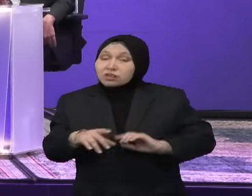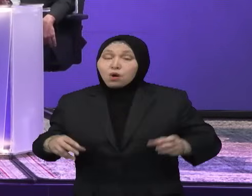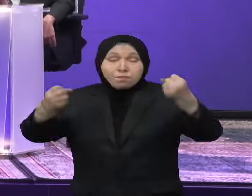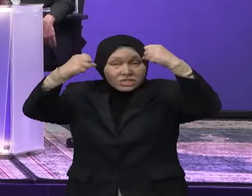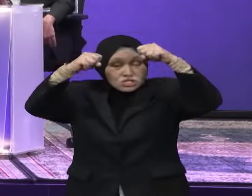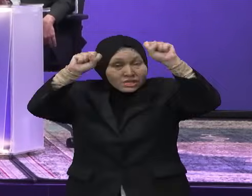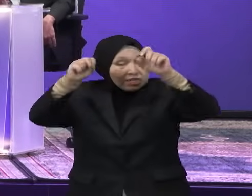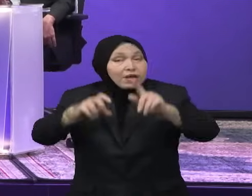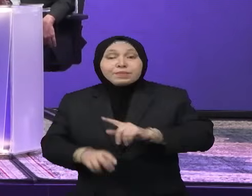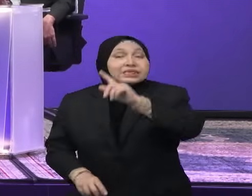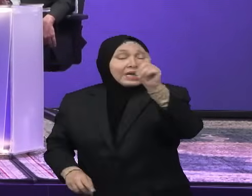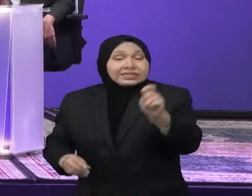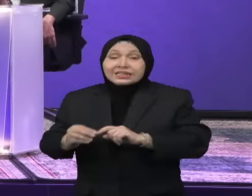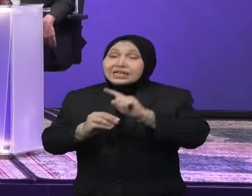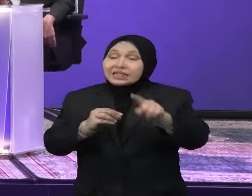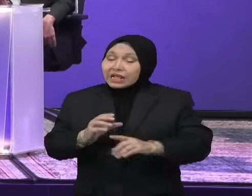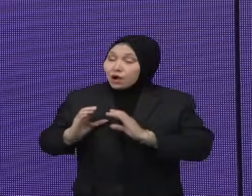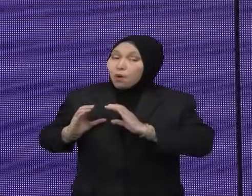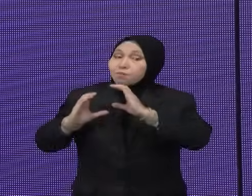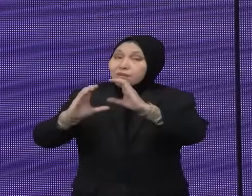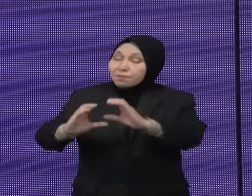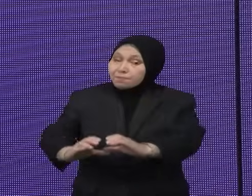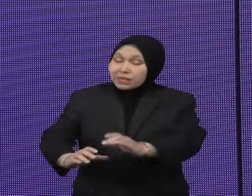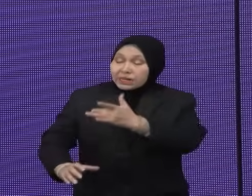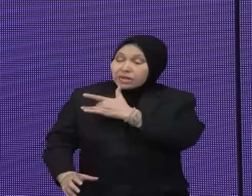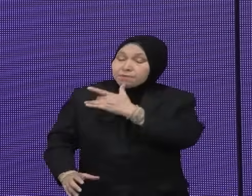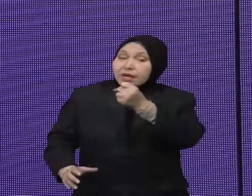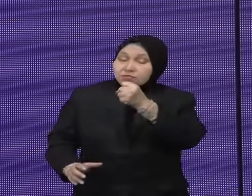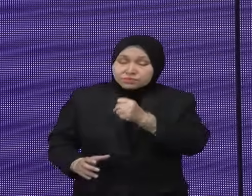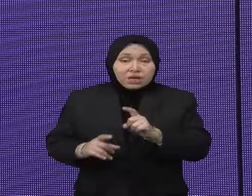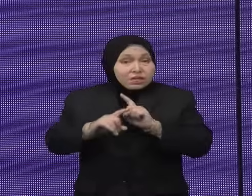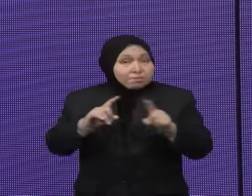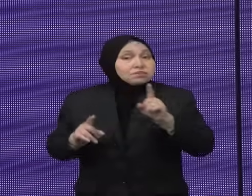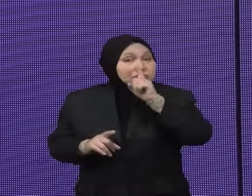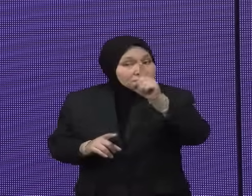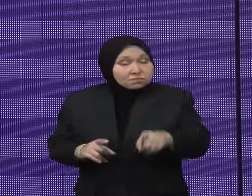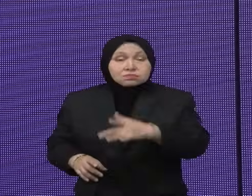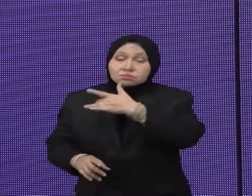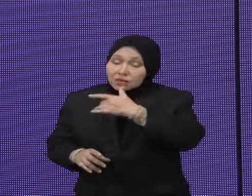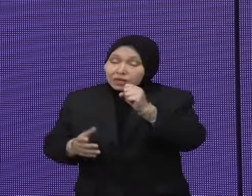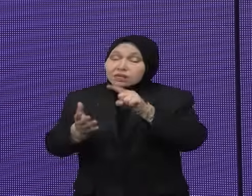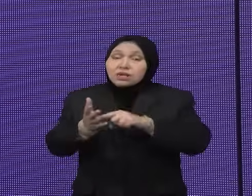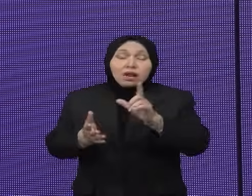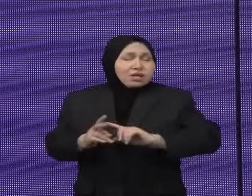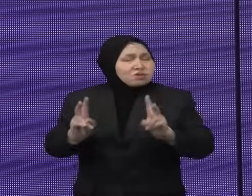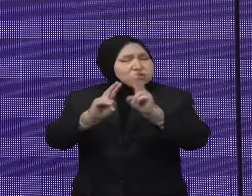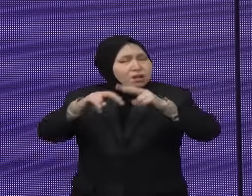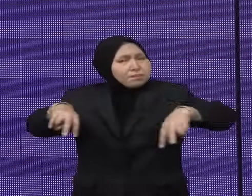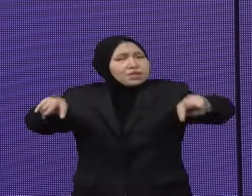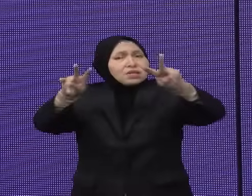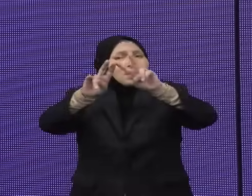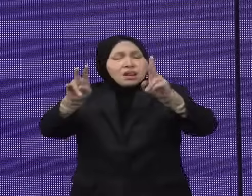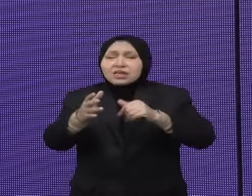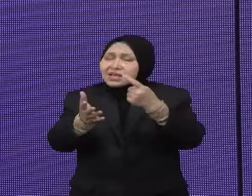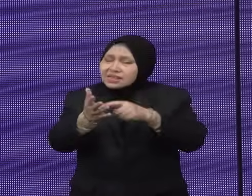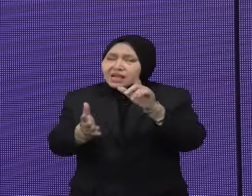yang bertanya tentang komitmen iman ini sendiri. Tetapi sebenarnya iman inilah yang amat berharga.